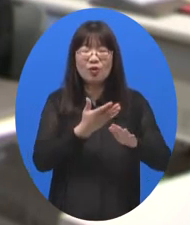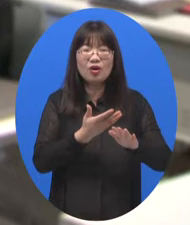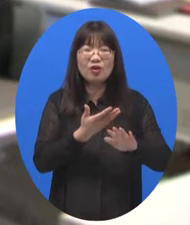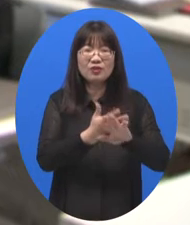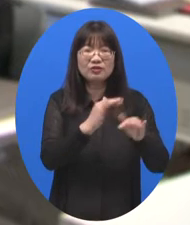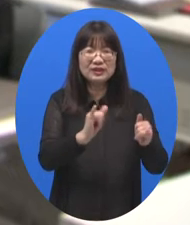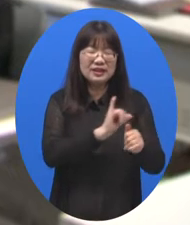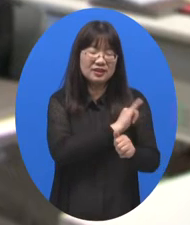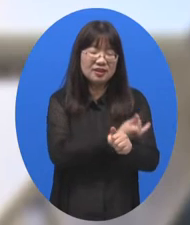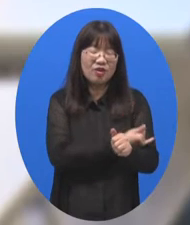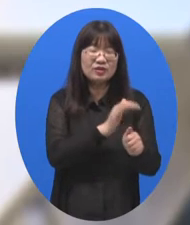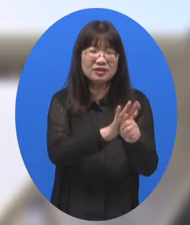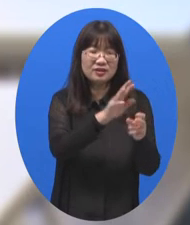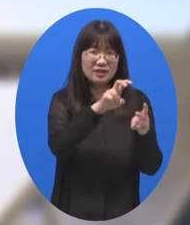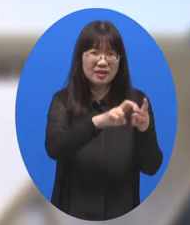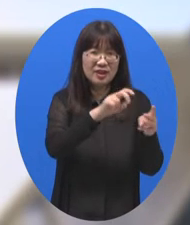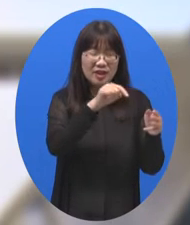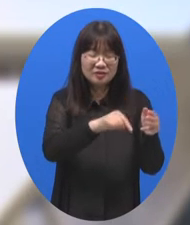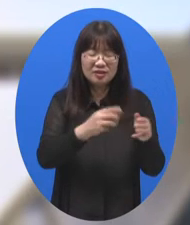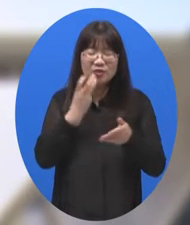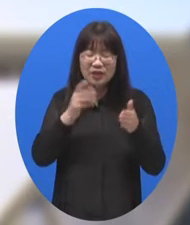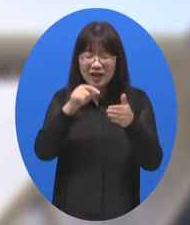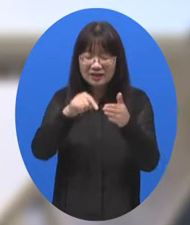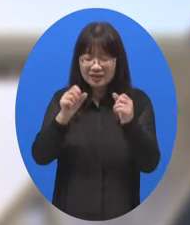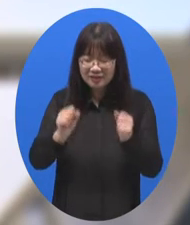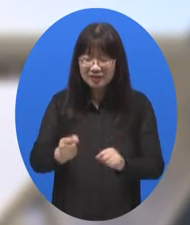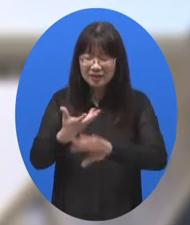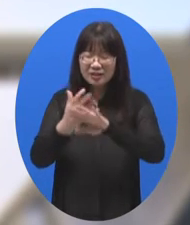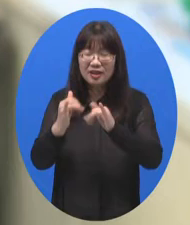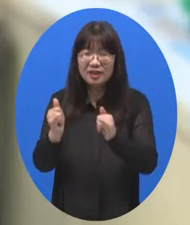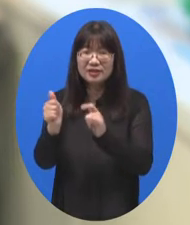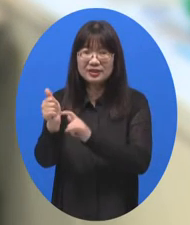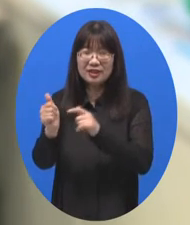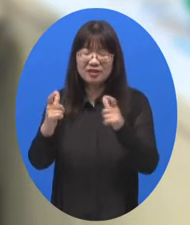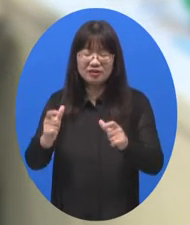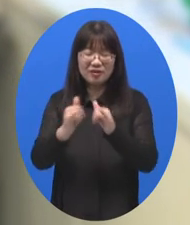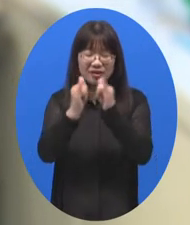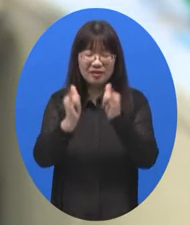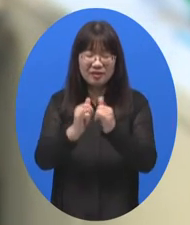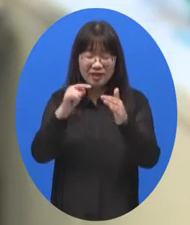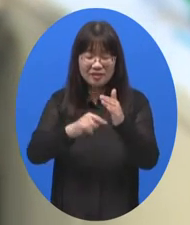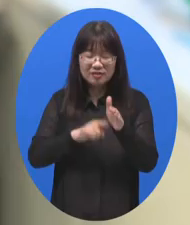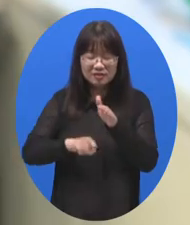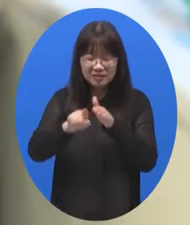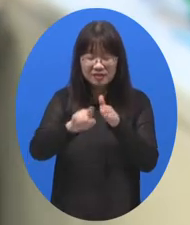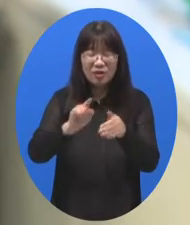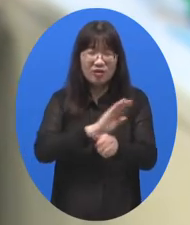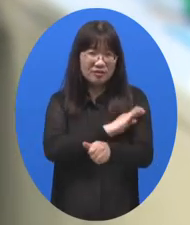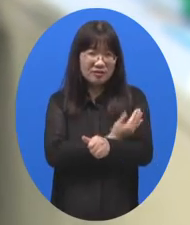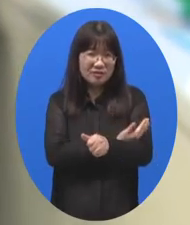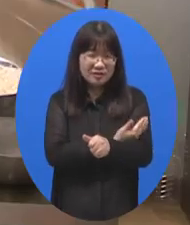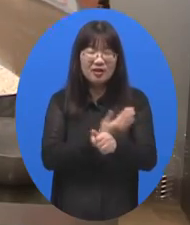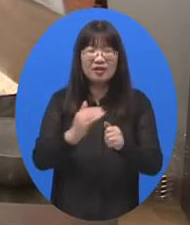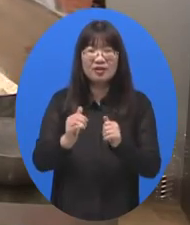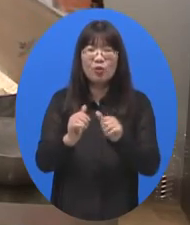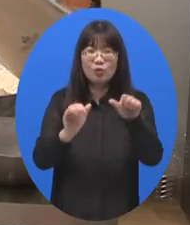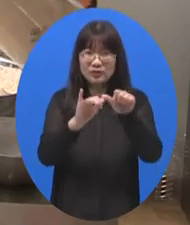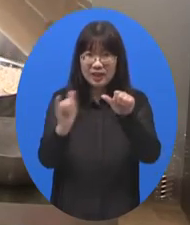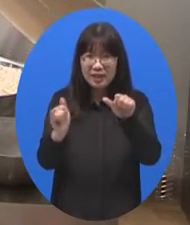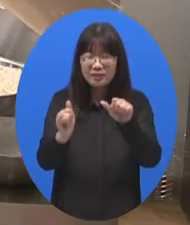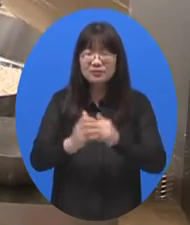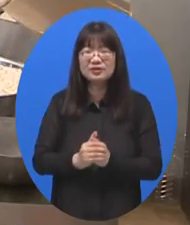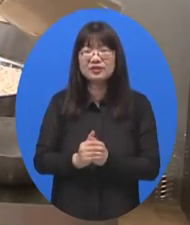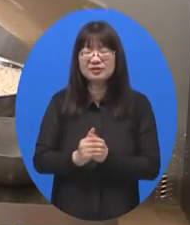인권 지원센터는 도내 거주 외국인 주민 중 지역사회에서 리더쉽을 발휘하고 있는 오이는 2022 지역사회